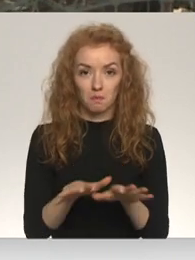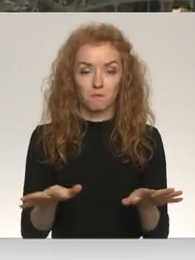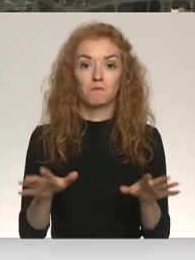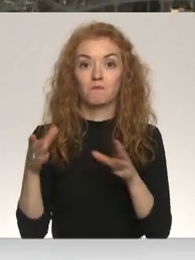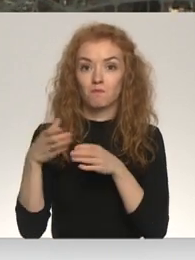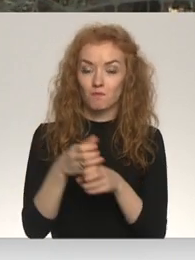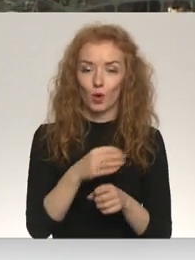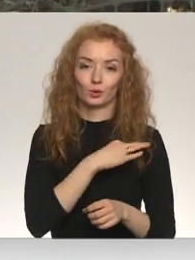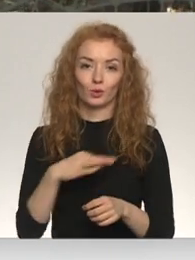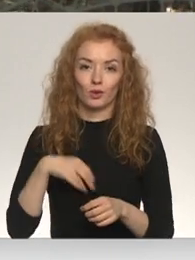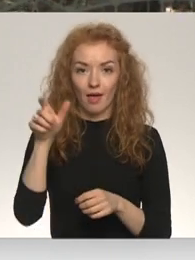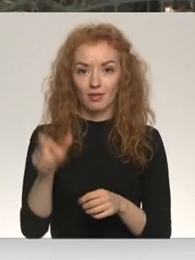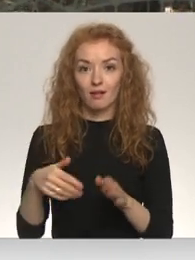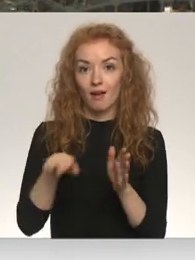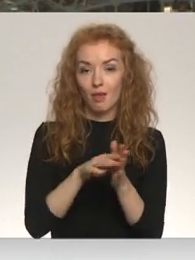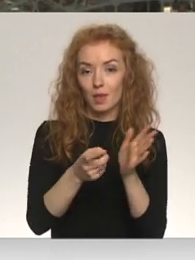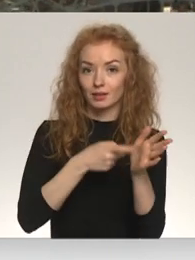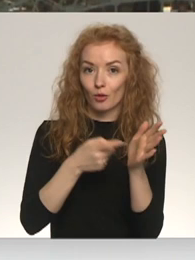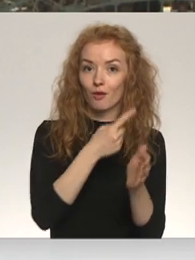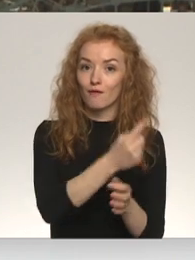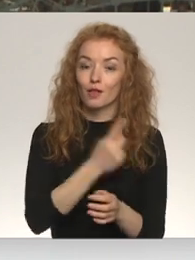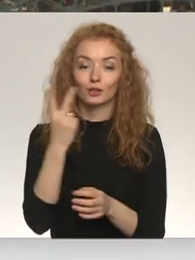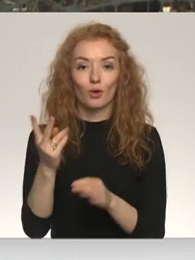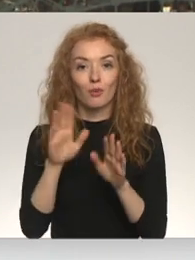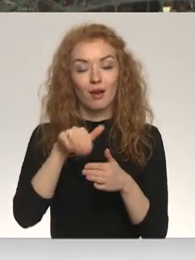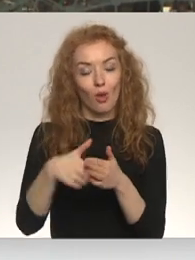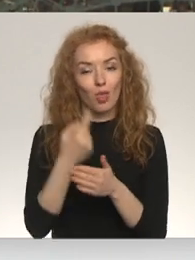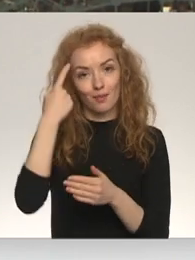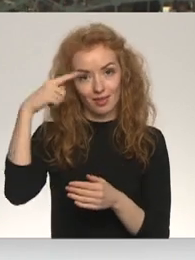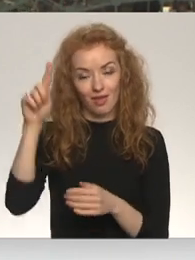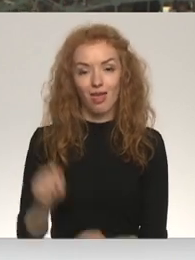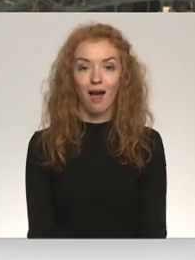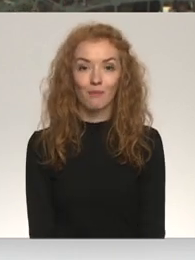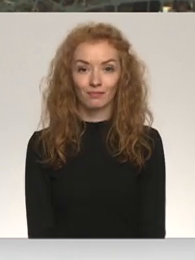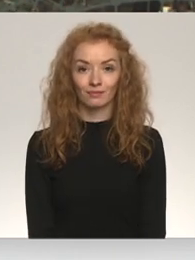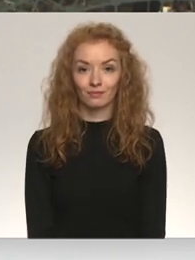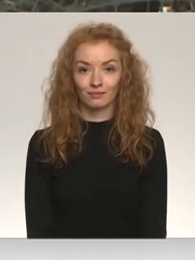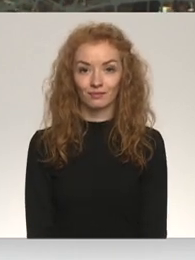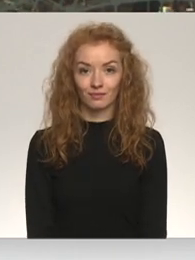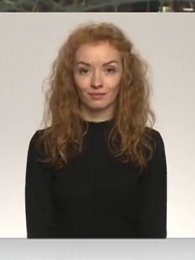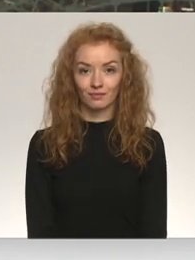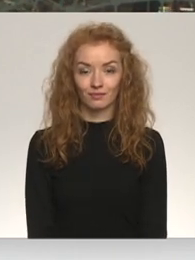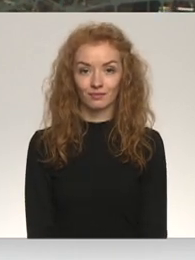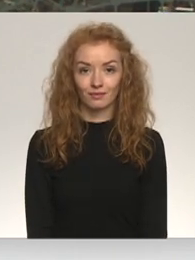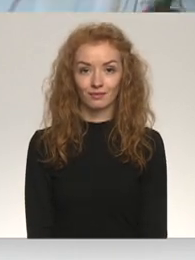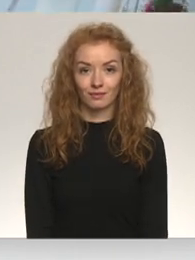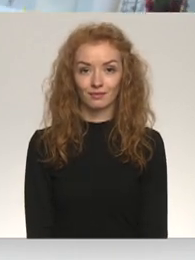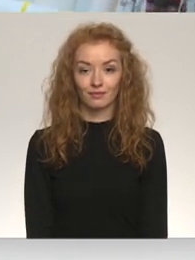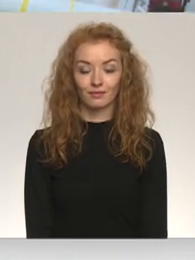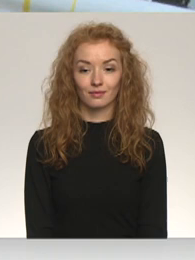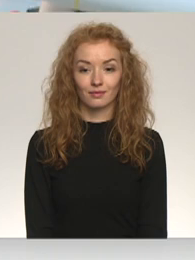un studenti klātienē izjautāja viens otru par jaunajām idejām. Un plašāk stāsta Dāvids Freidenfelds.